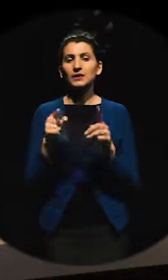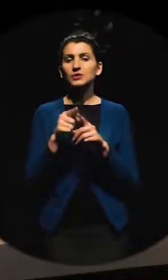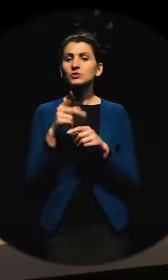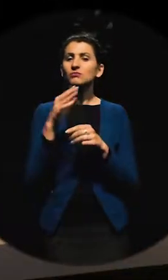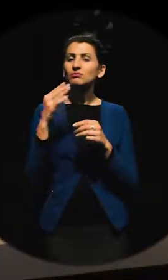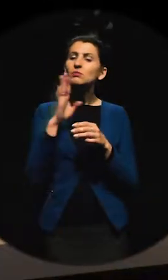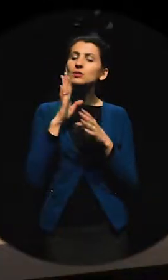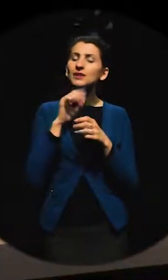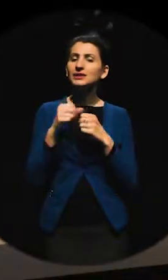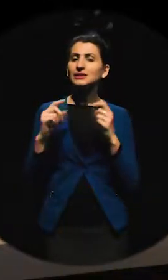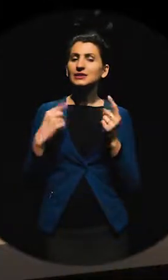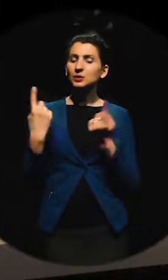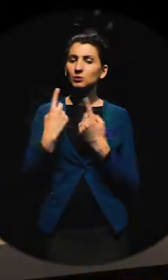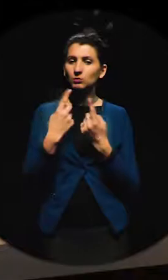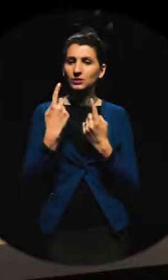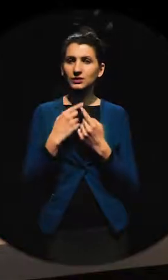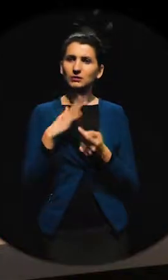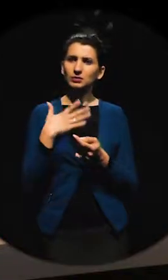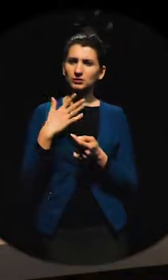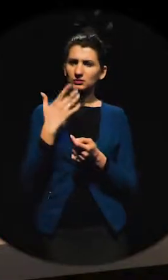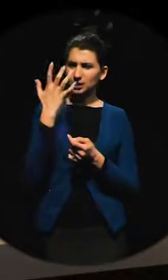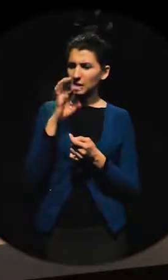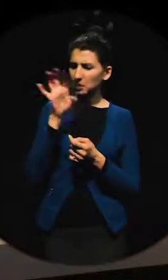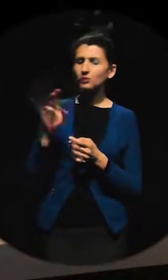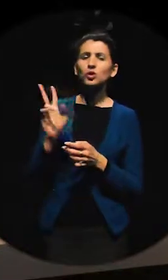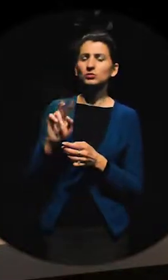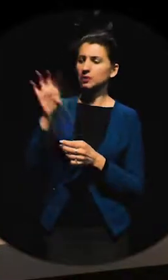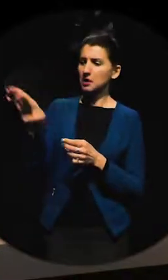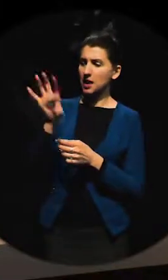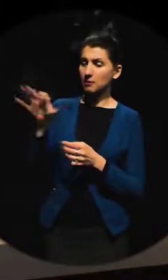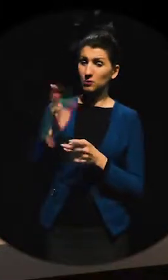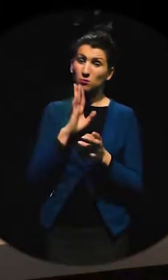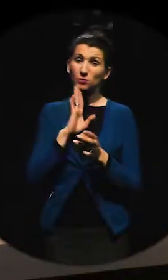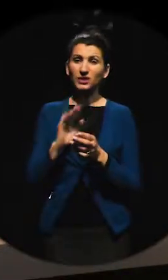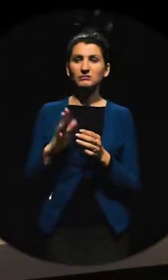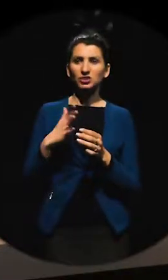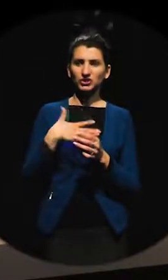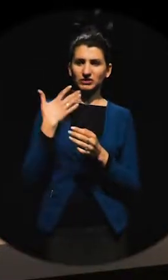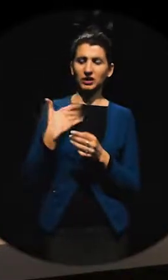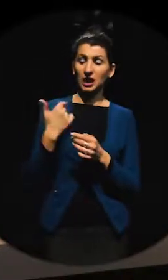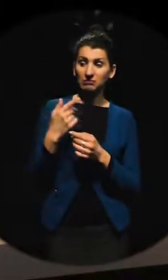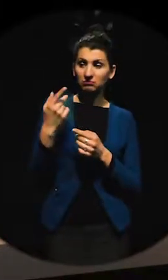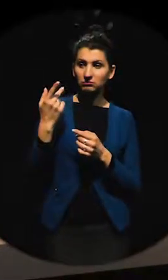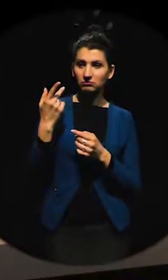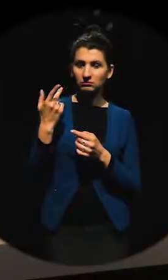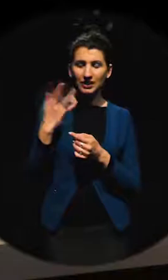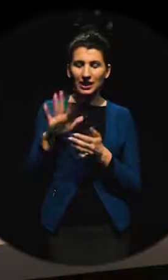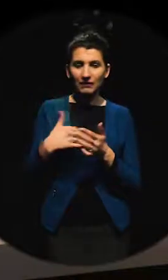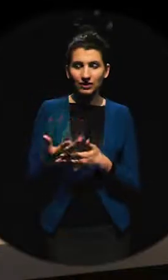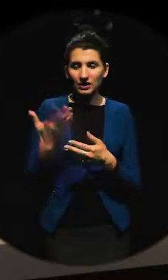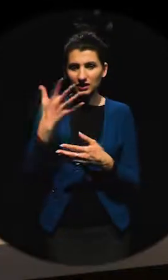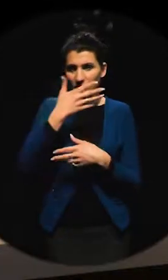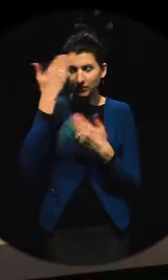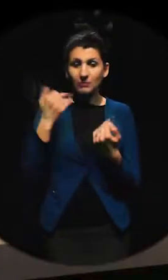jest reakcją związaną ze zdziwieniem i reakcją na to, czego się nie spodziewamy zobaczyć, co wymyka